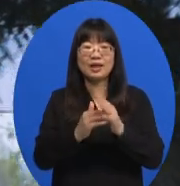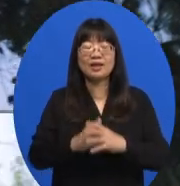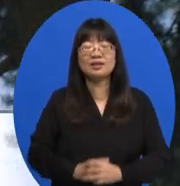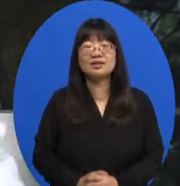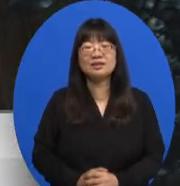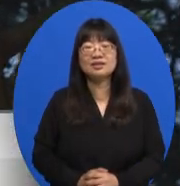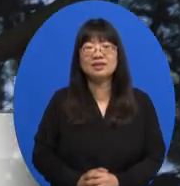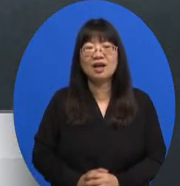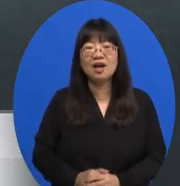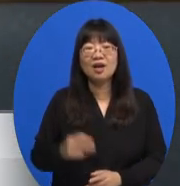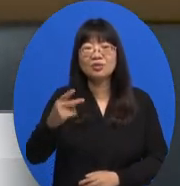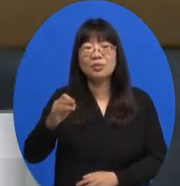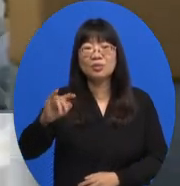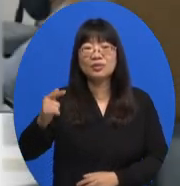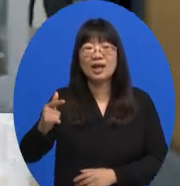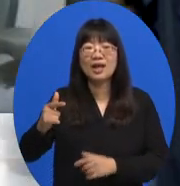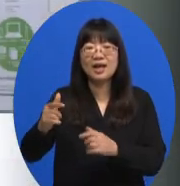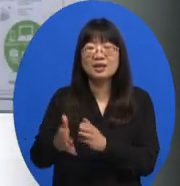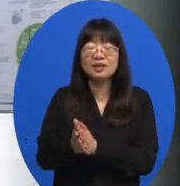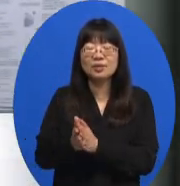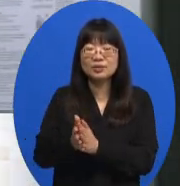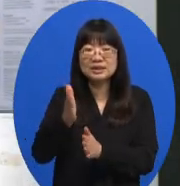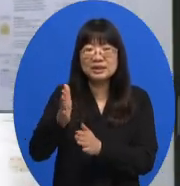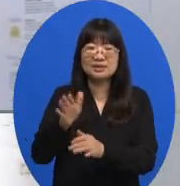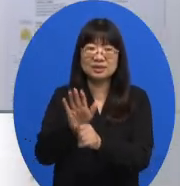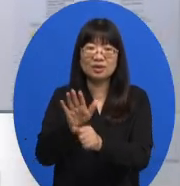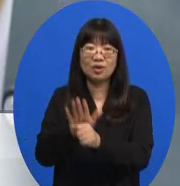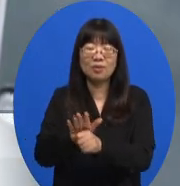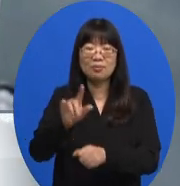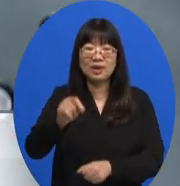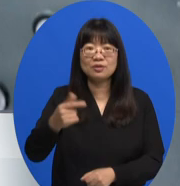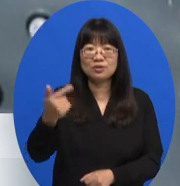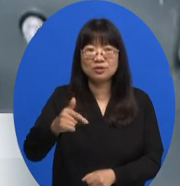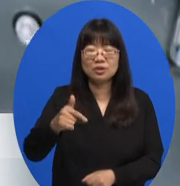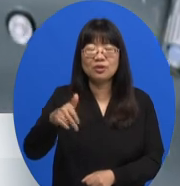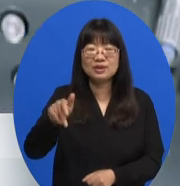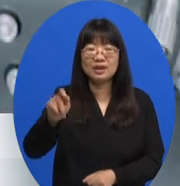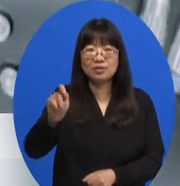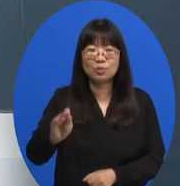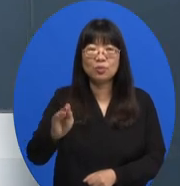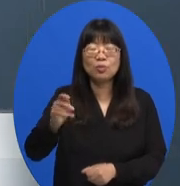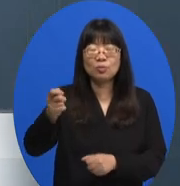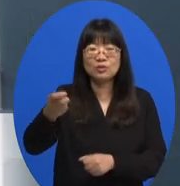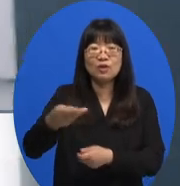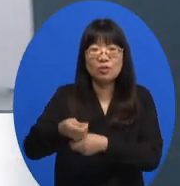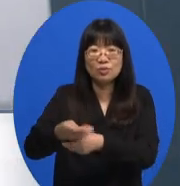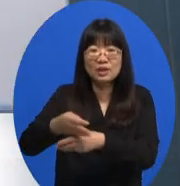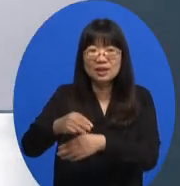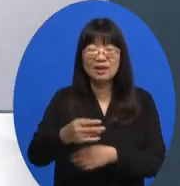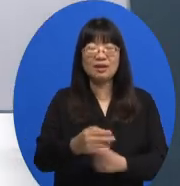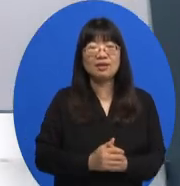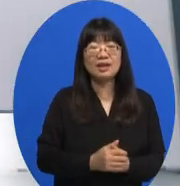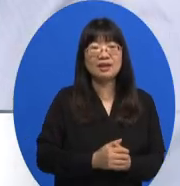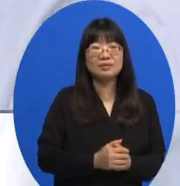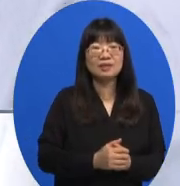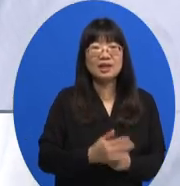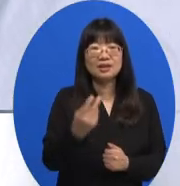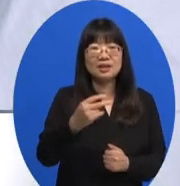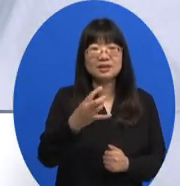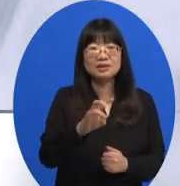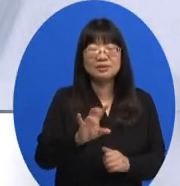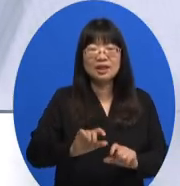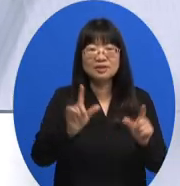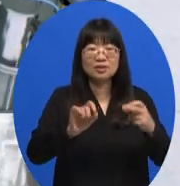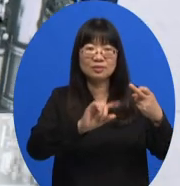코리아는 동탄이 도시지원시설 용지 약 16,000제곱미터 부지에 2024년 12월 준공에 입주할 계획으로